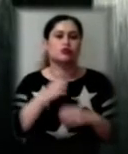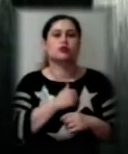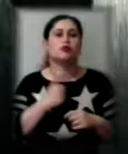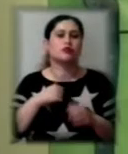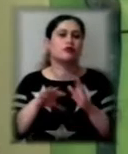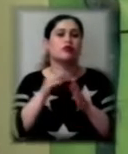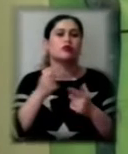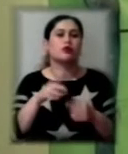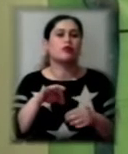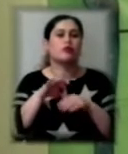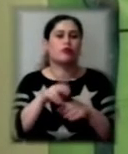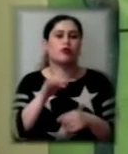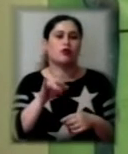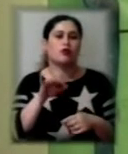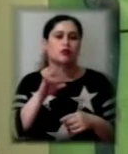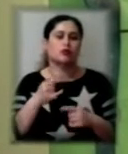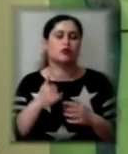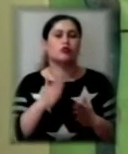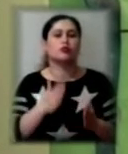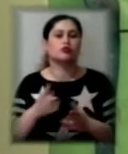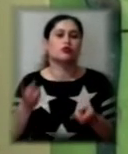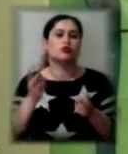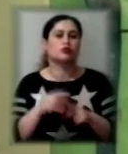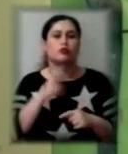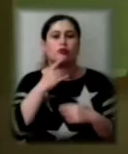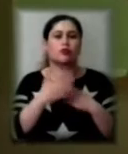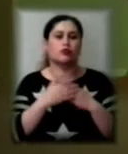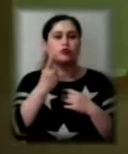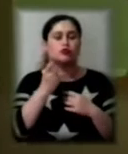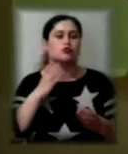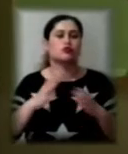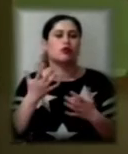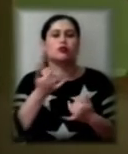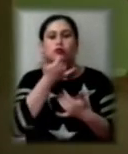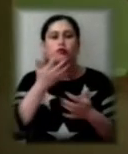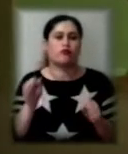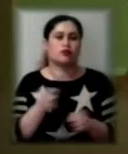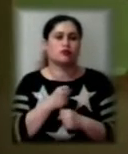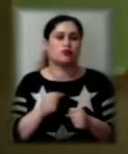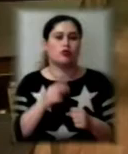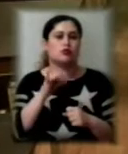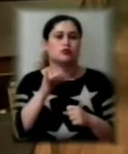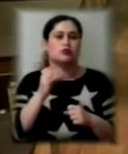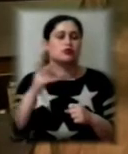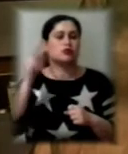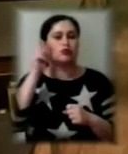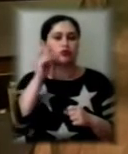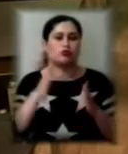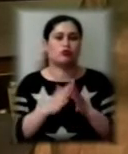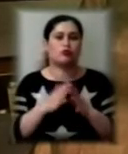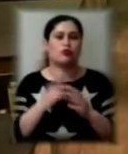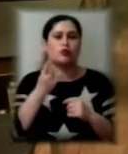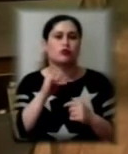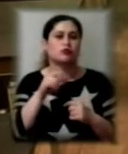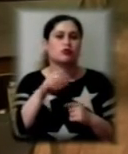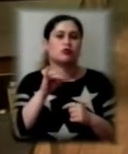проводити карантин. У гуртожитках залишились понад 100 студентів, які не мали можливості дистанційно навчатись вдома. Одна з них – Марина